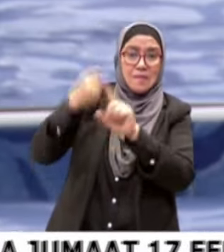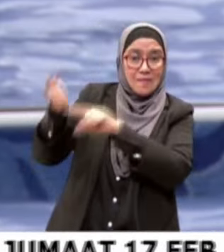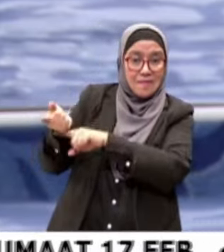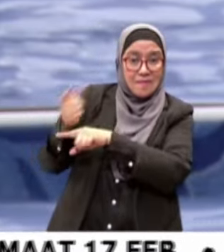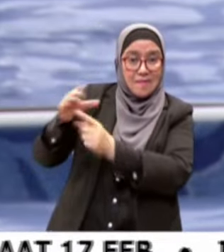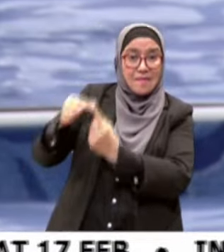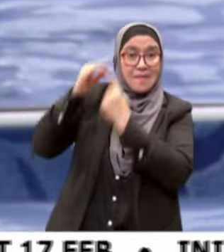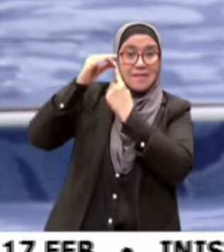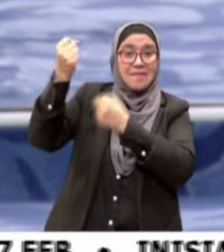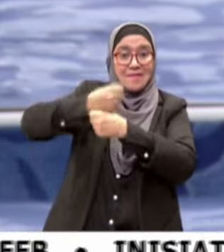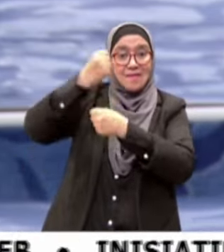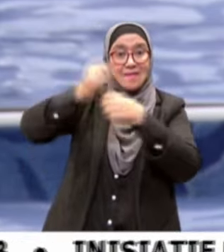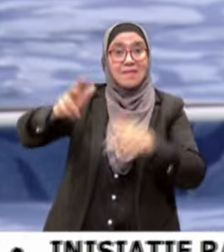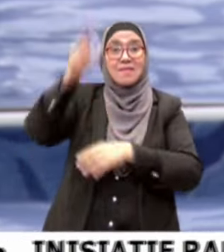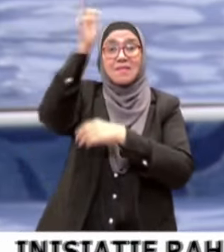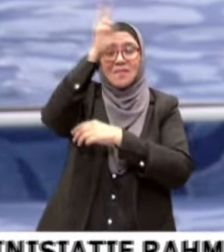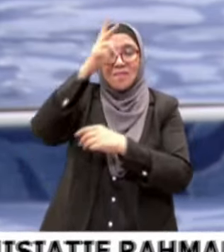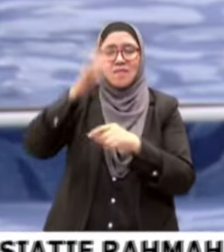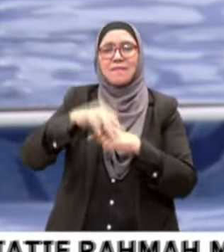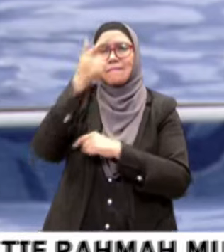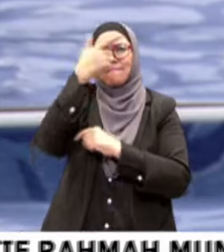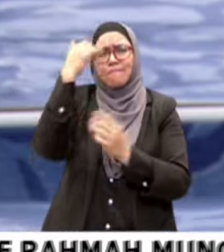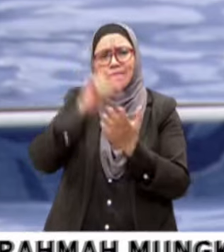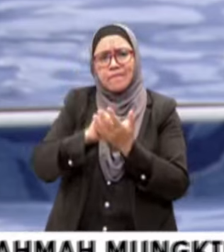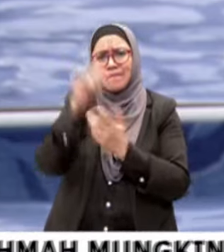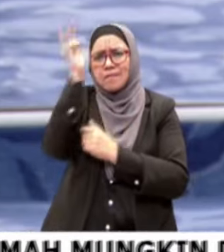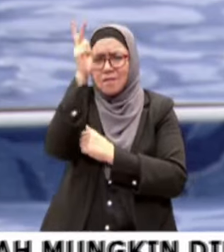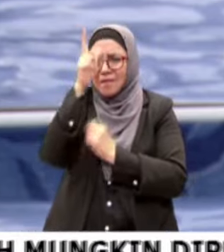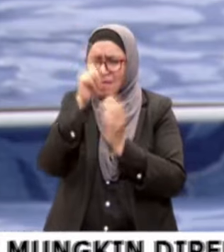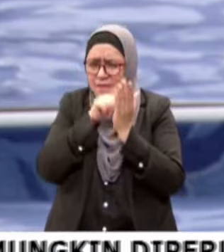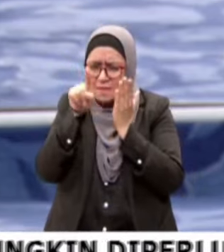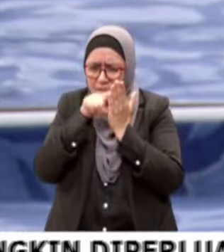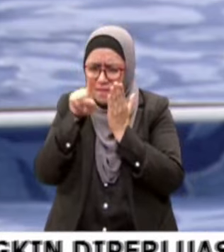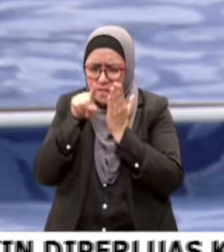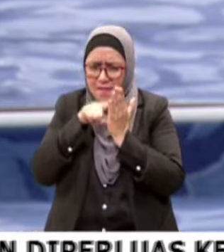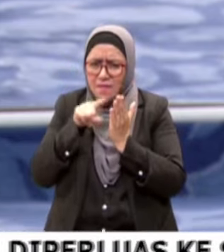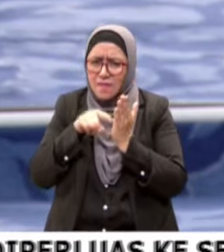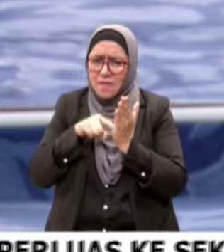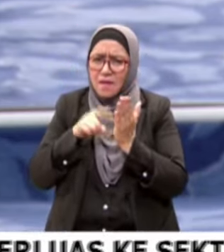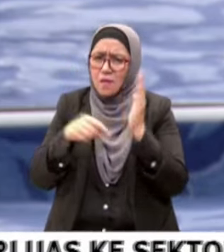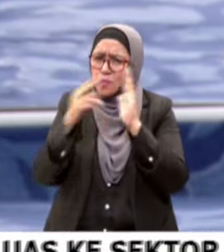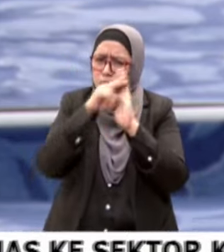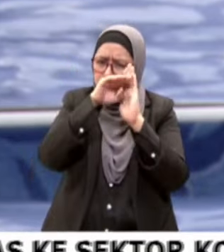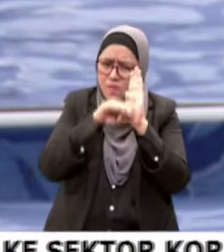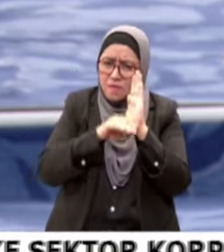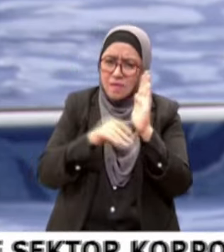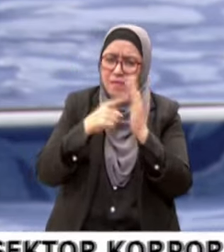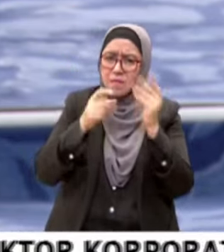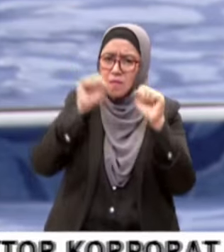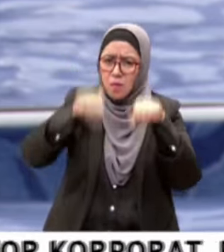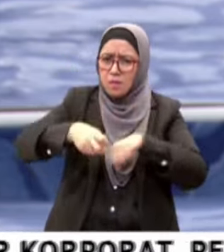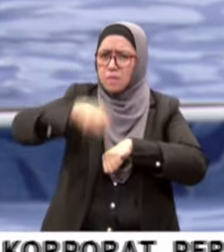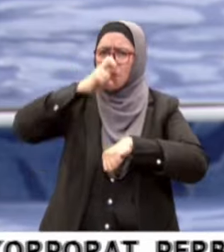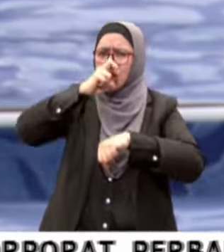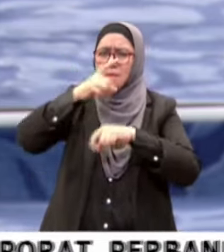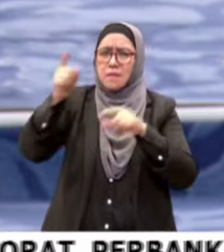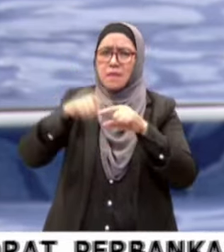sedang meneliti ee peruntukan eee yang boleh memperketatkan dan memberi perlindungan cuma ada pandangan